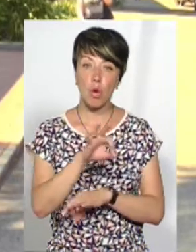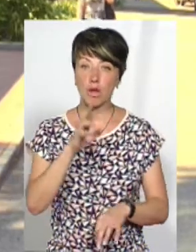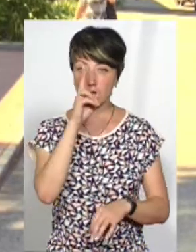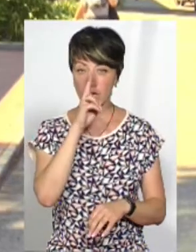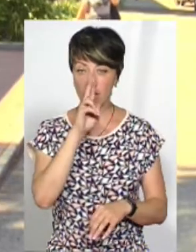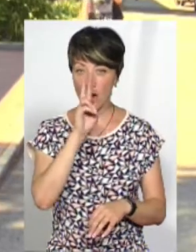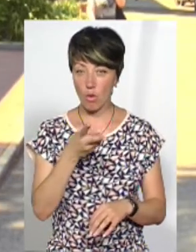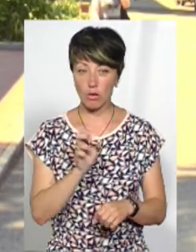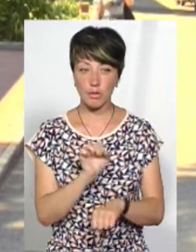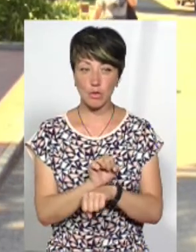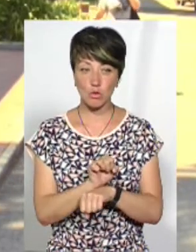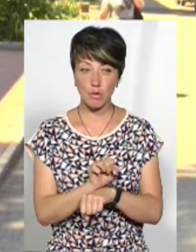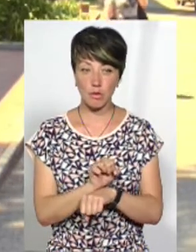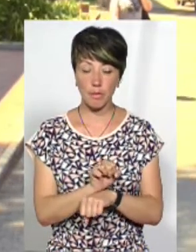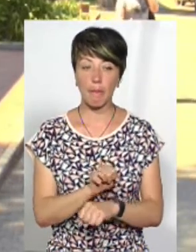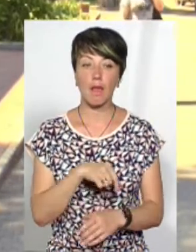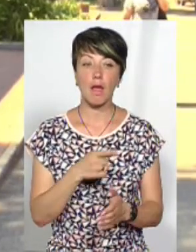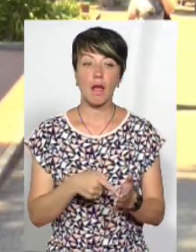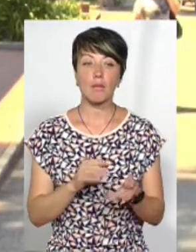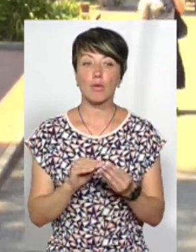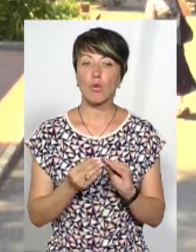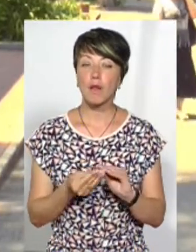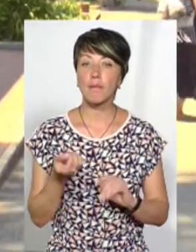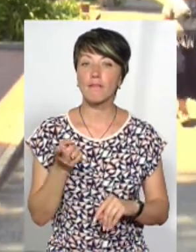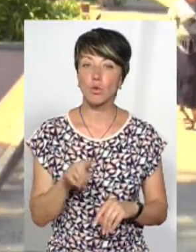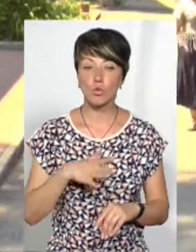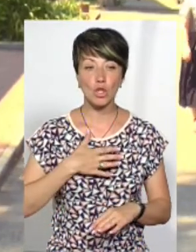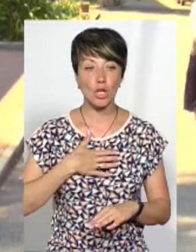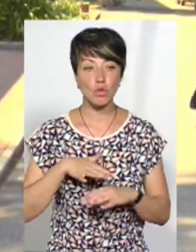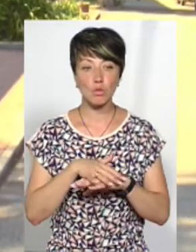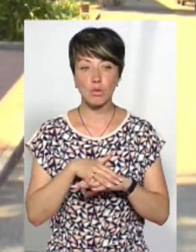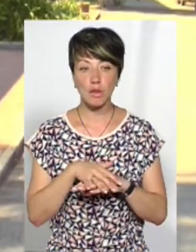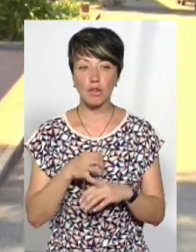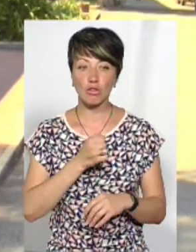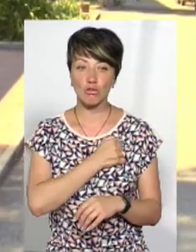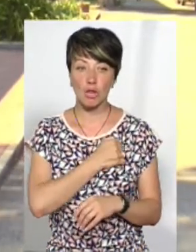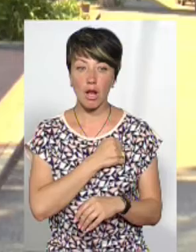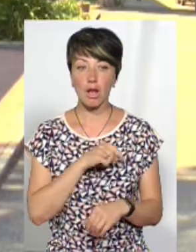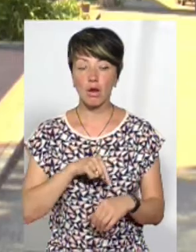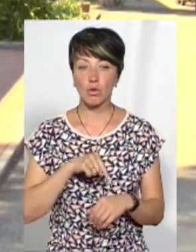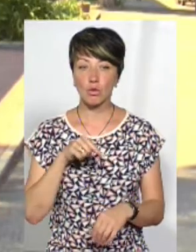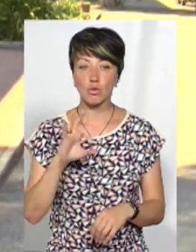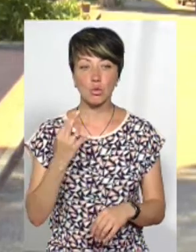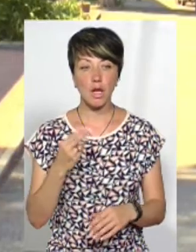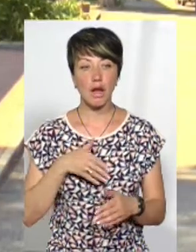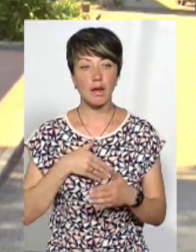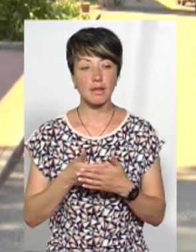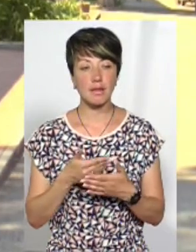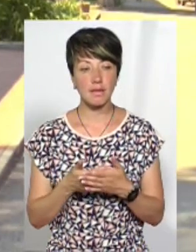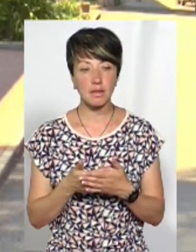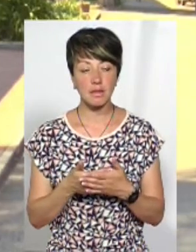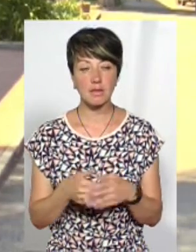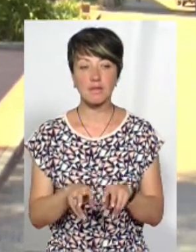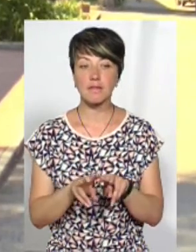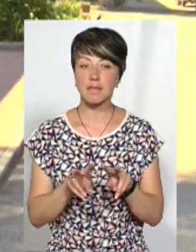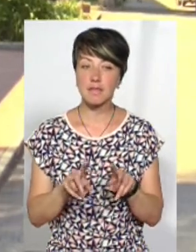його призупинили? Проблема в тому, що наше суспільство, на жаль, реагує на соціальну активність і соціальний бізнес.